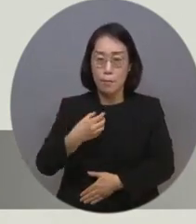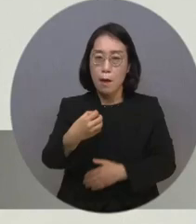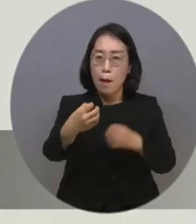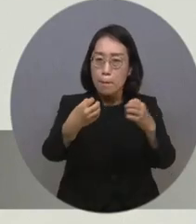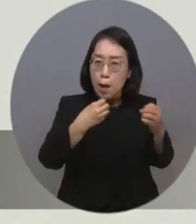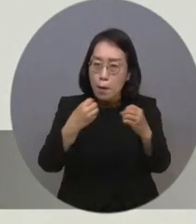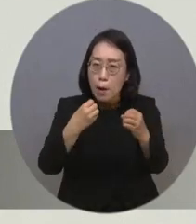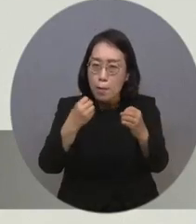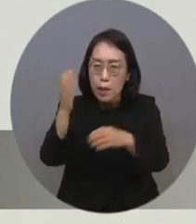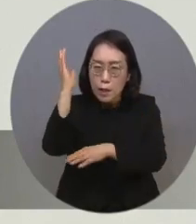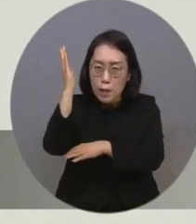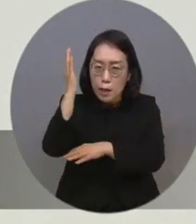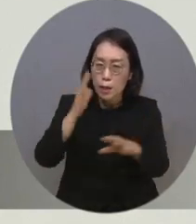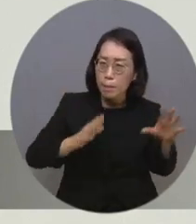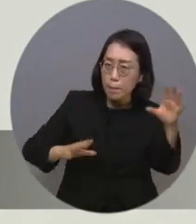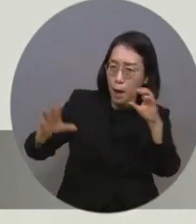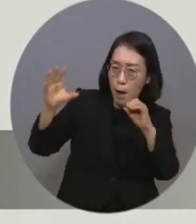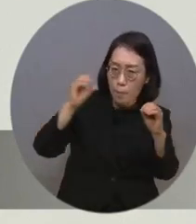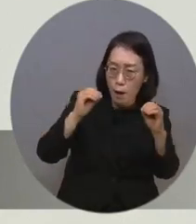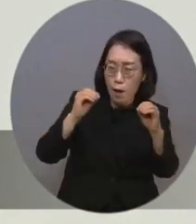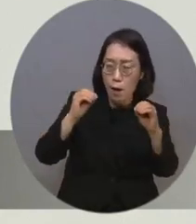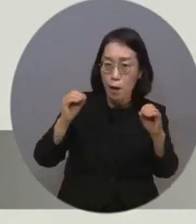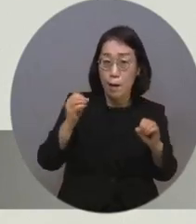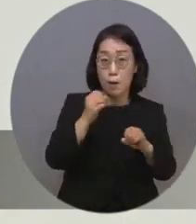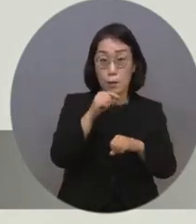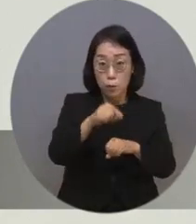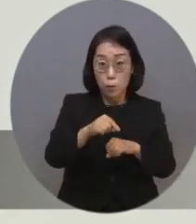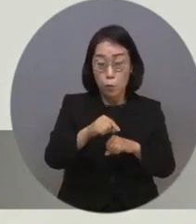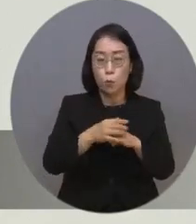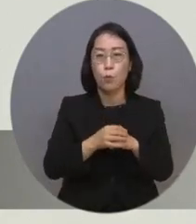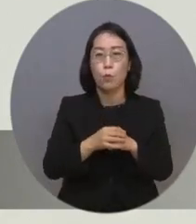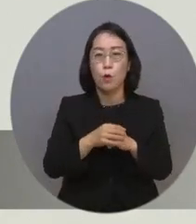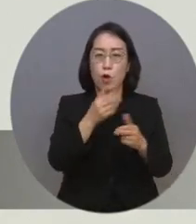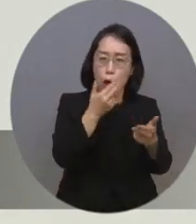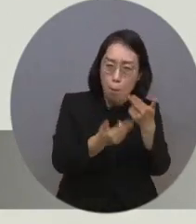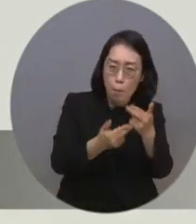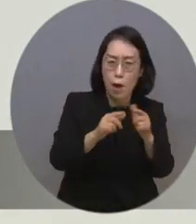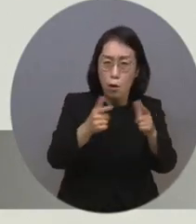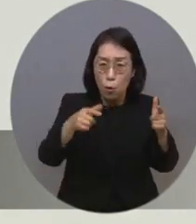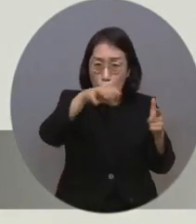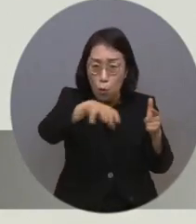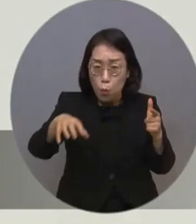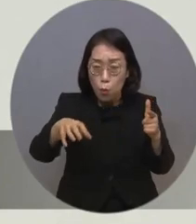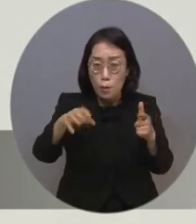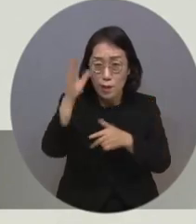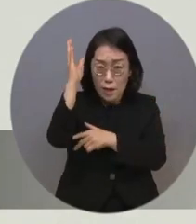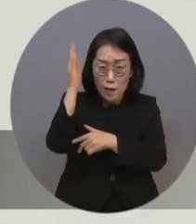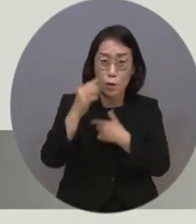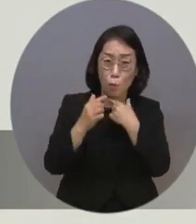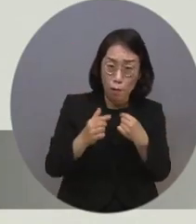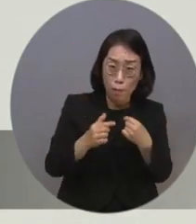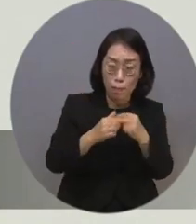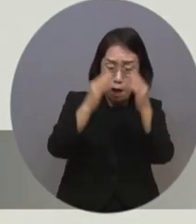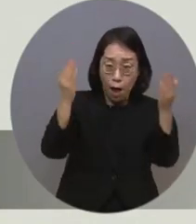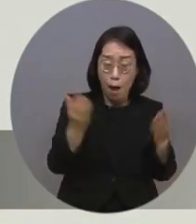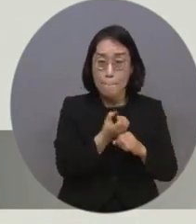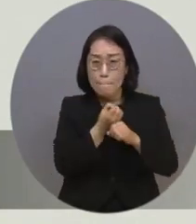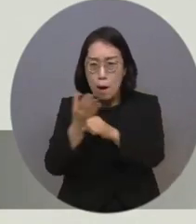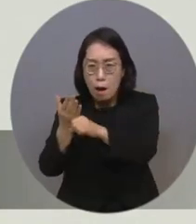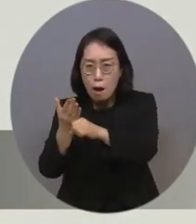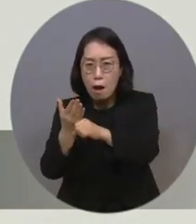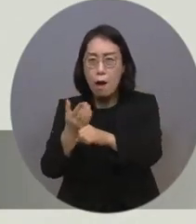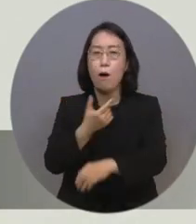소리, 시설의 소리, 그리고 각종 협회의 소리를 제대로 정부에 전달하지